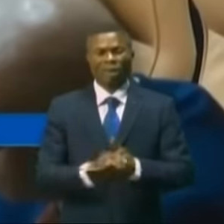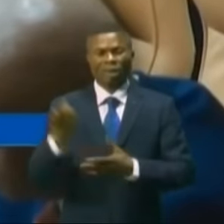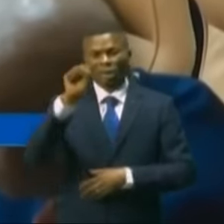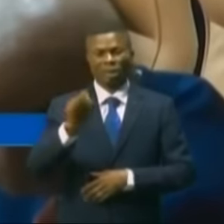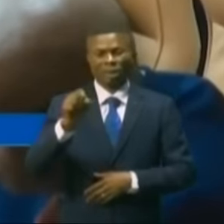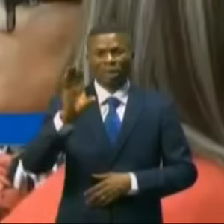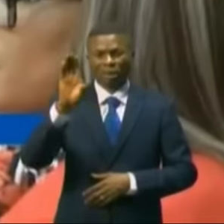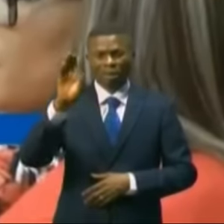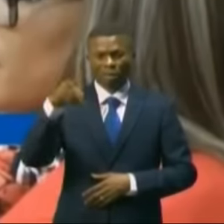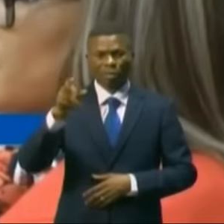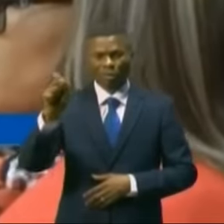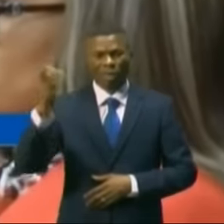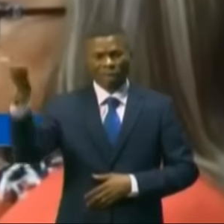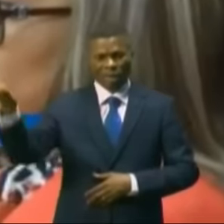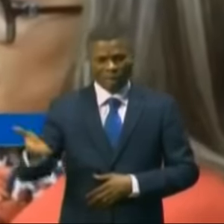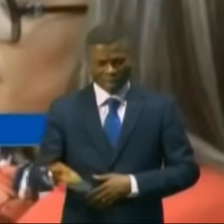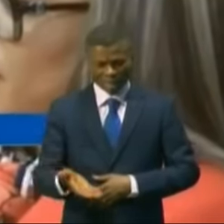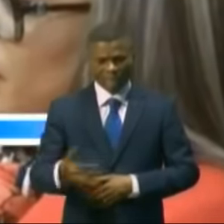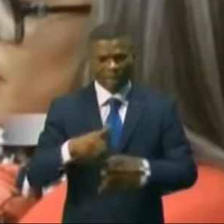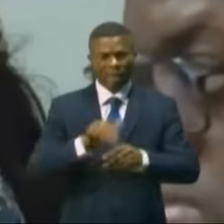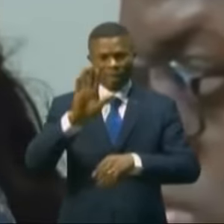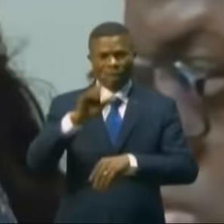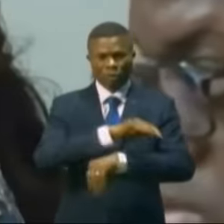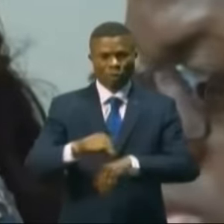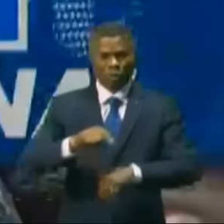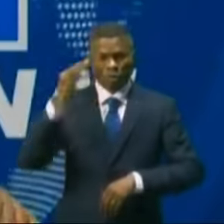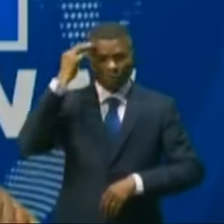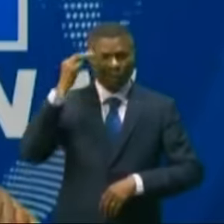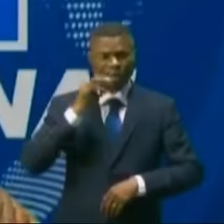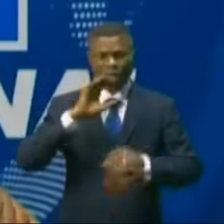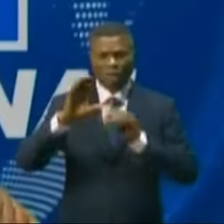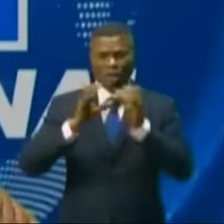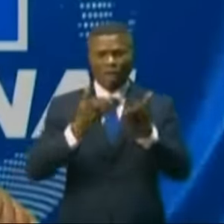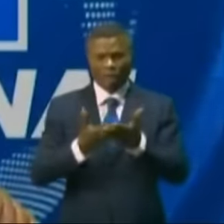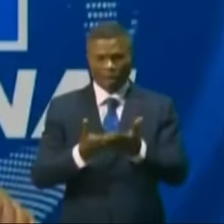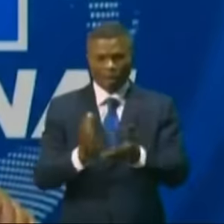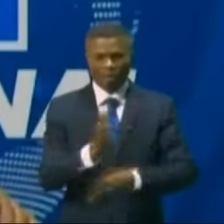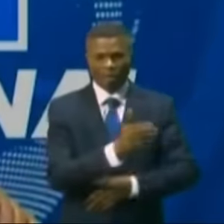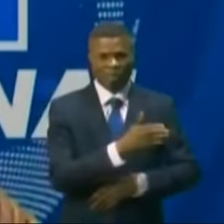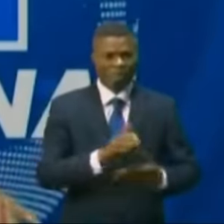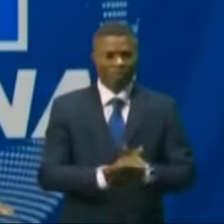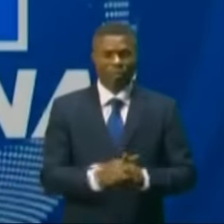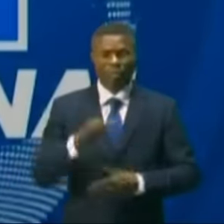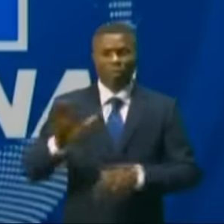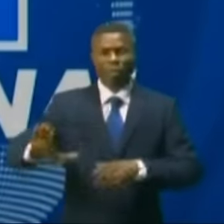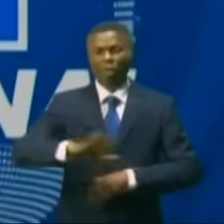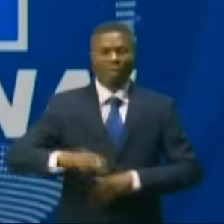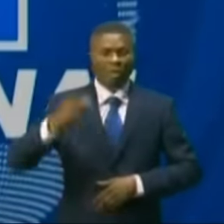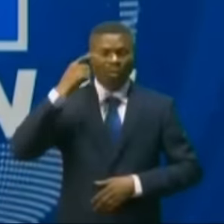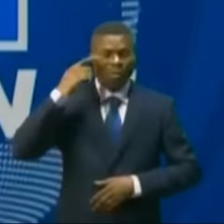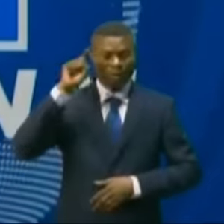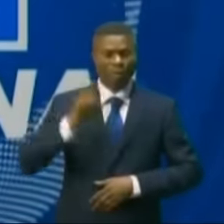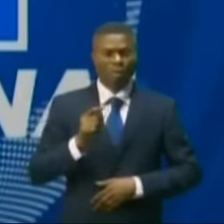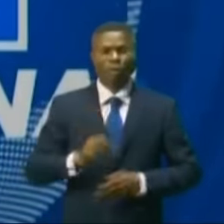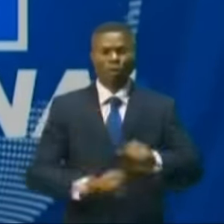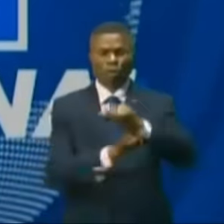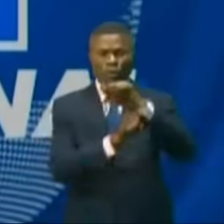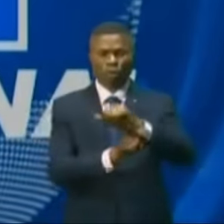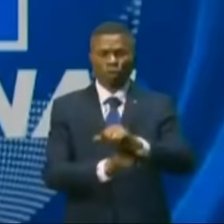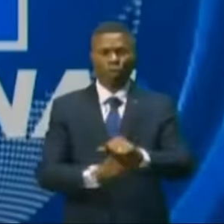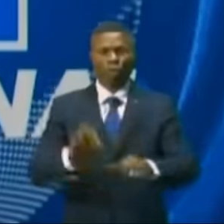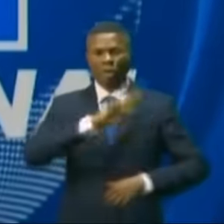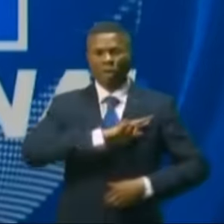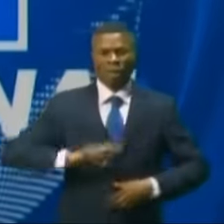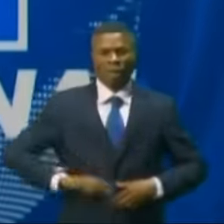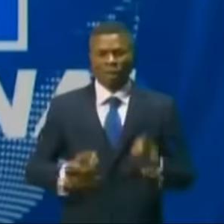ont été reçus par le ministre du portefeuille, Jean-Lucien Boussa Tongba. La Chine veut accompagner la République démocratique